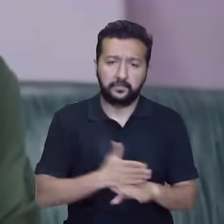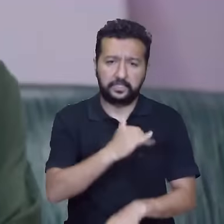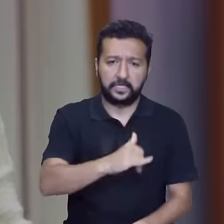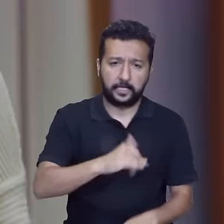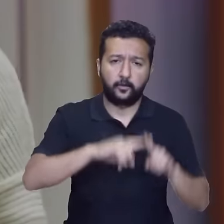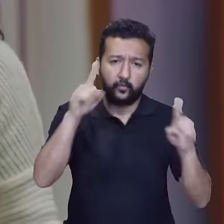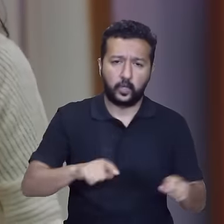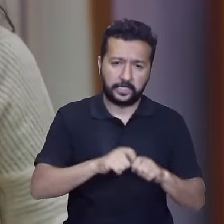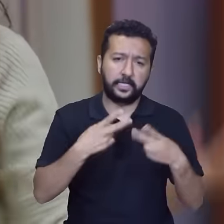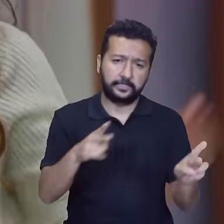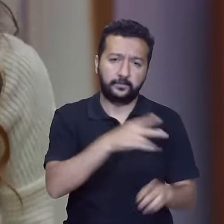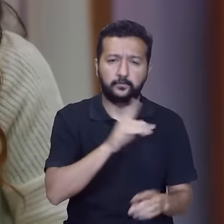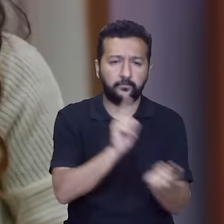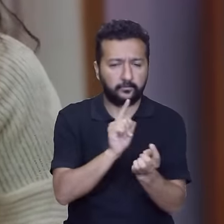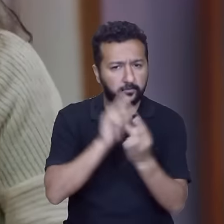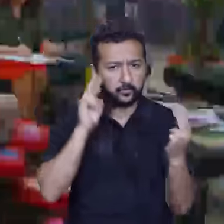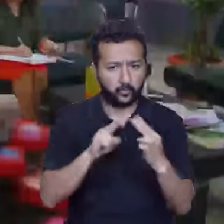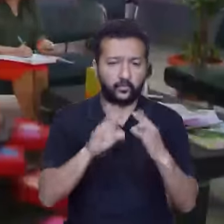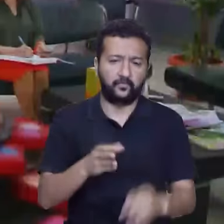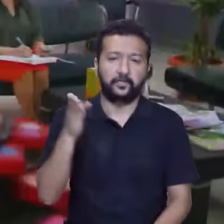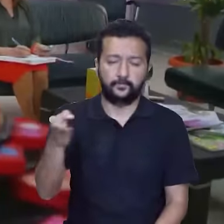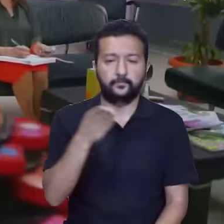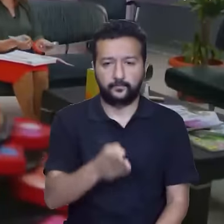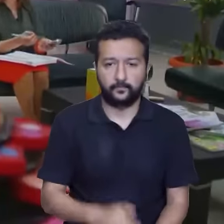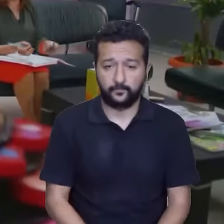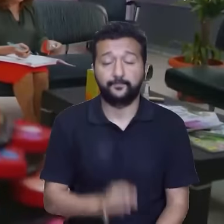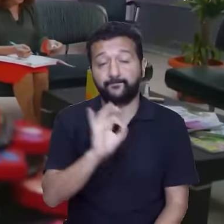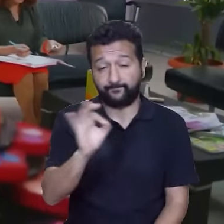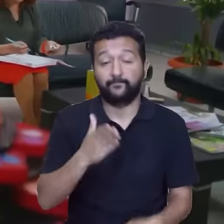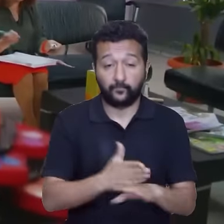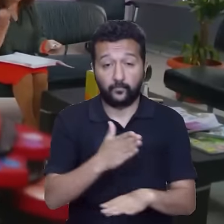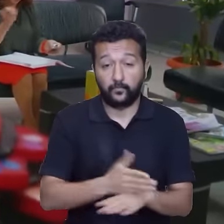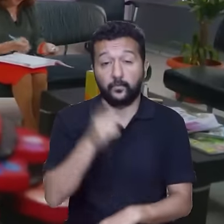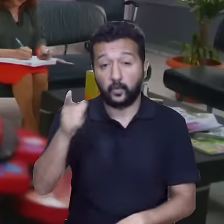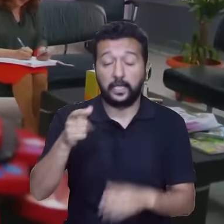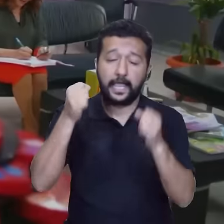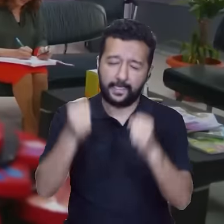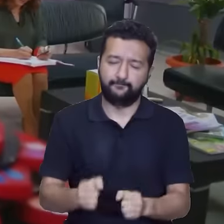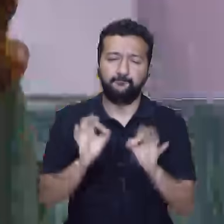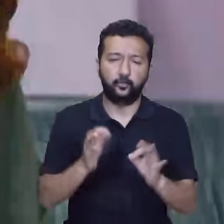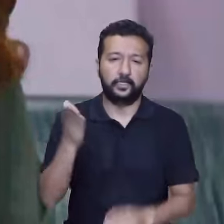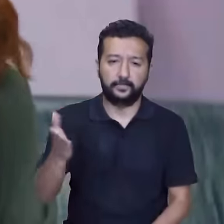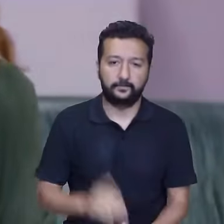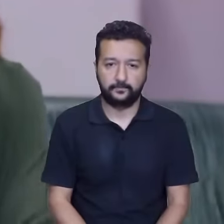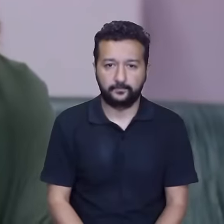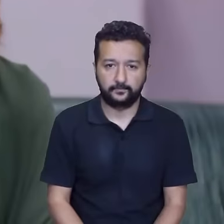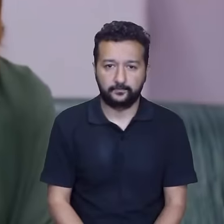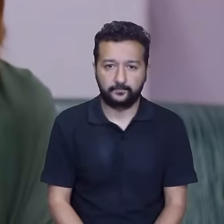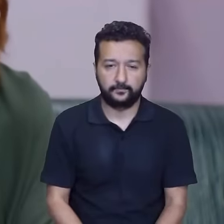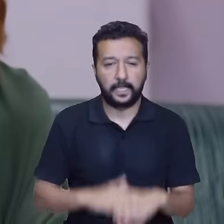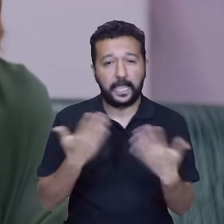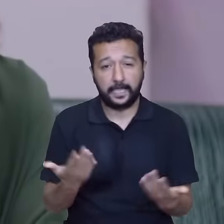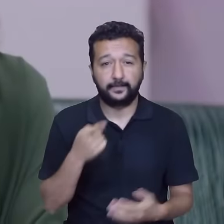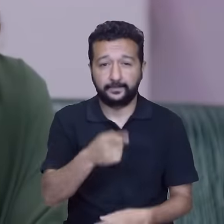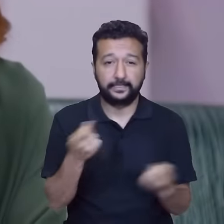yakında muayenehane bitecek. Sık sık görüşecekler. Tabii canım. Yani oradan çıkmazlar artık.